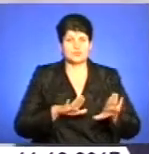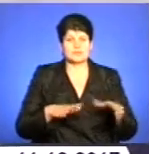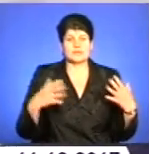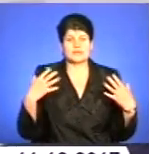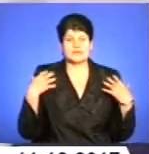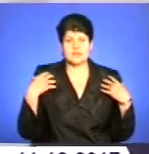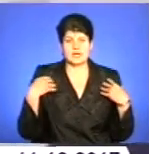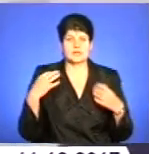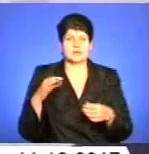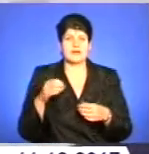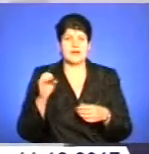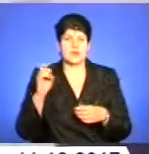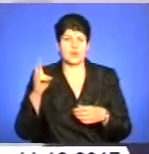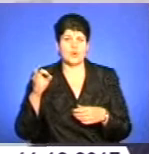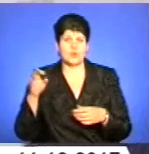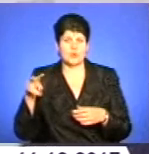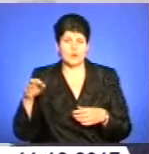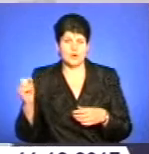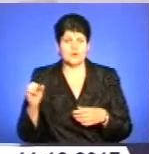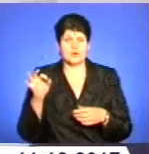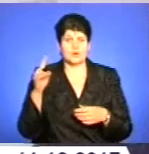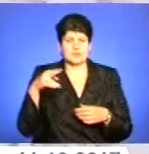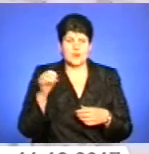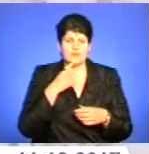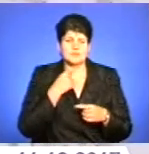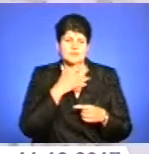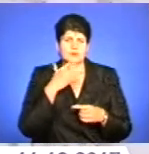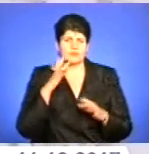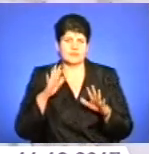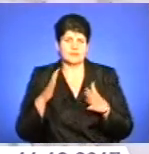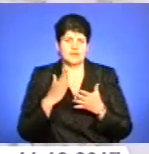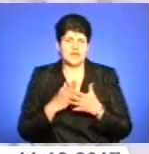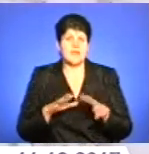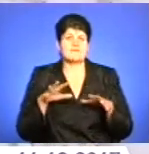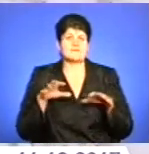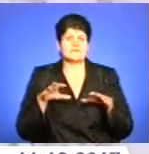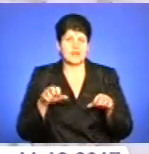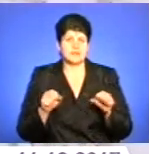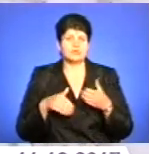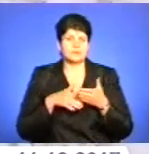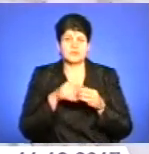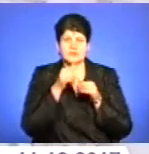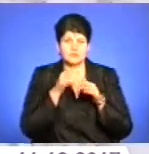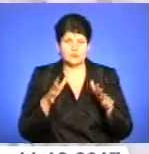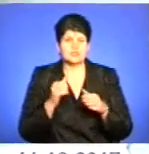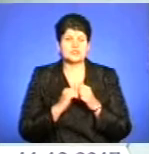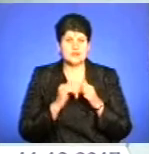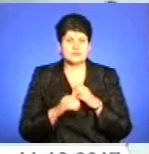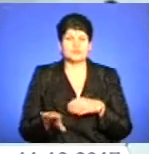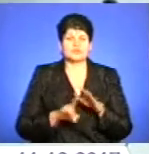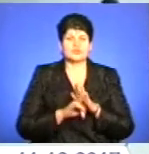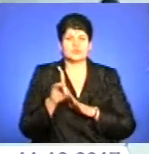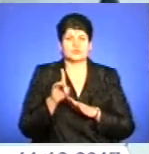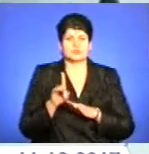ресурсів облдержадміністрації каже, що це не поодинокий випадок і влада нічим допомогти не може. Часто з настанням холодів